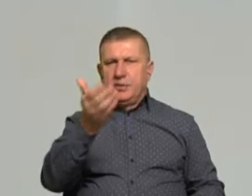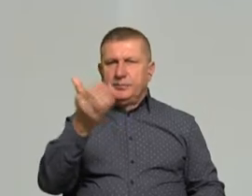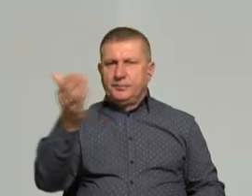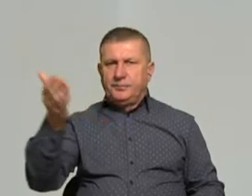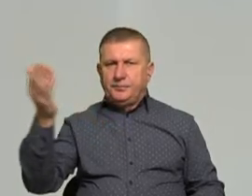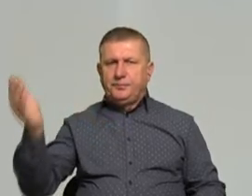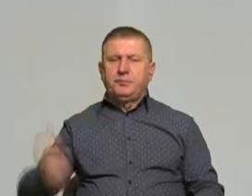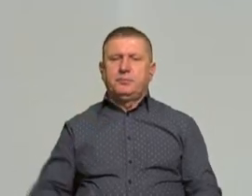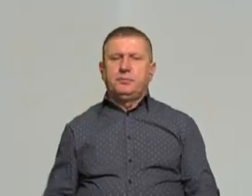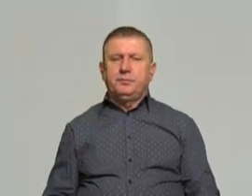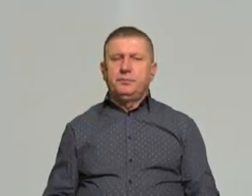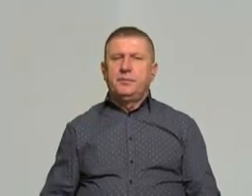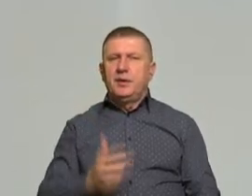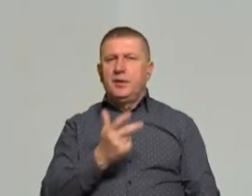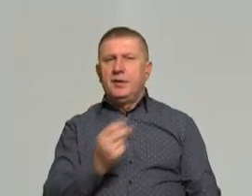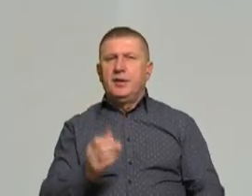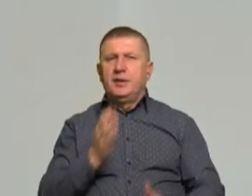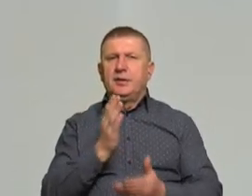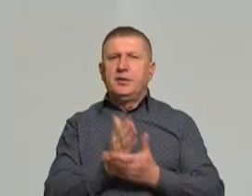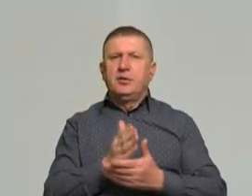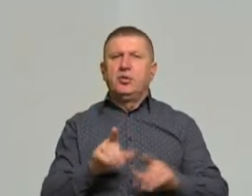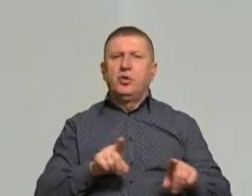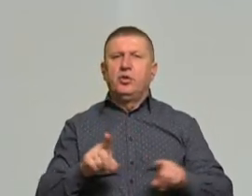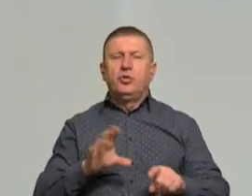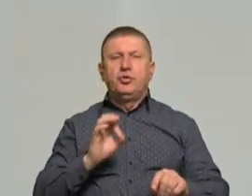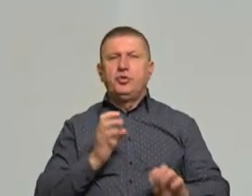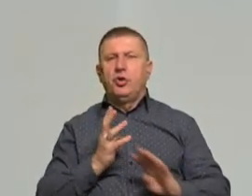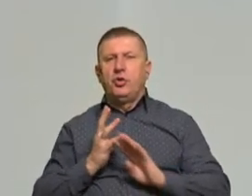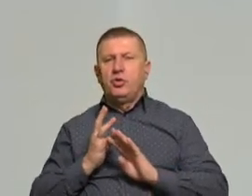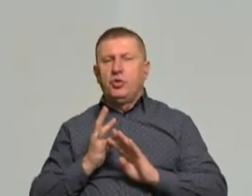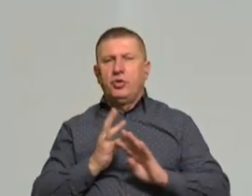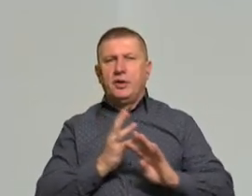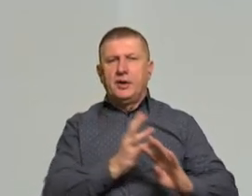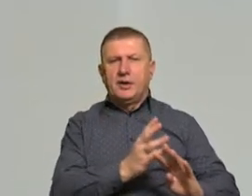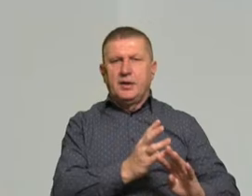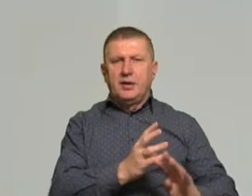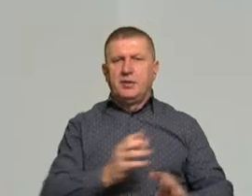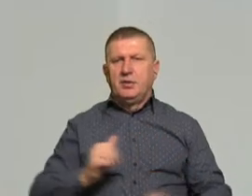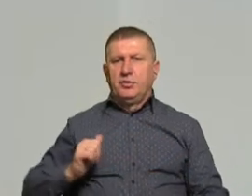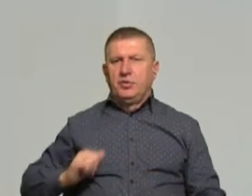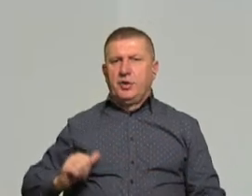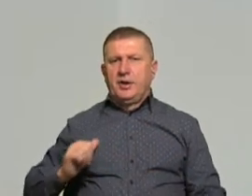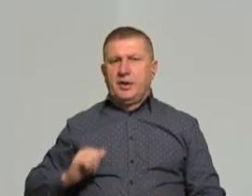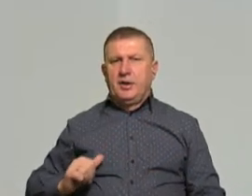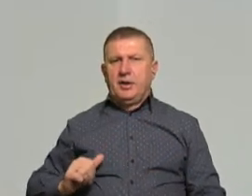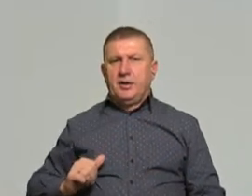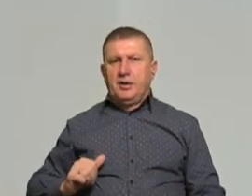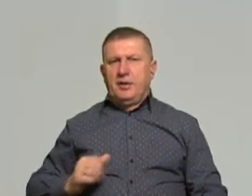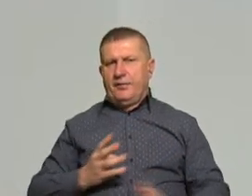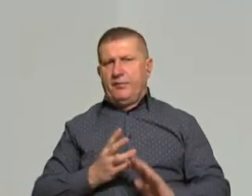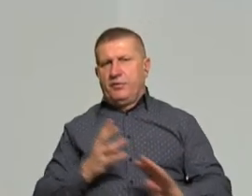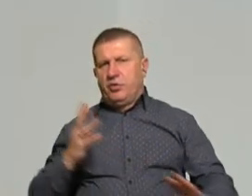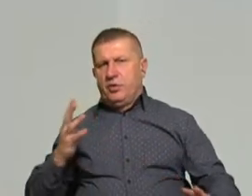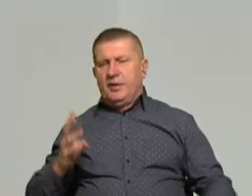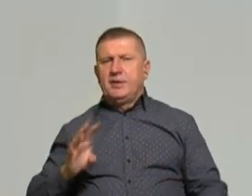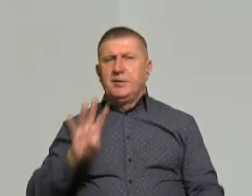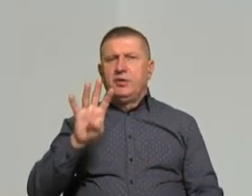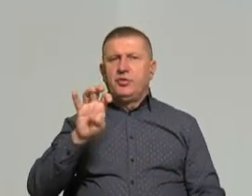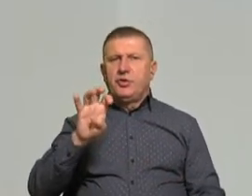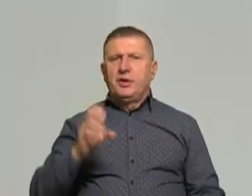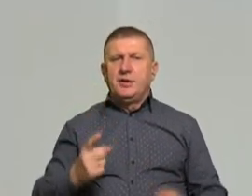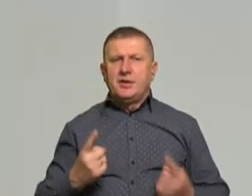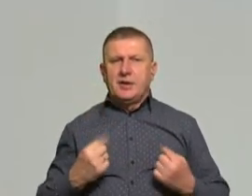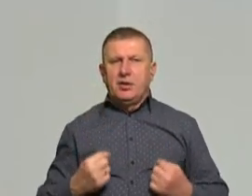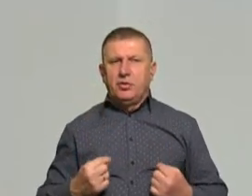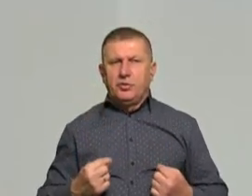o zaspokojeniu potrzeb kolejkowych, czyli zakładając, że czeka na mieszkanie komunalne w kolejce 400 osób, nie chodzi o to,